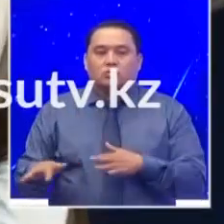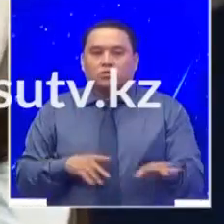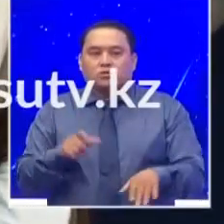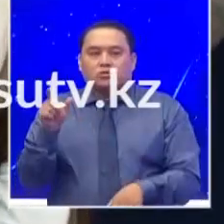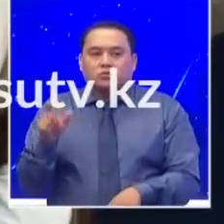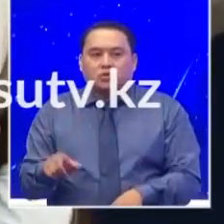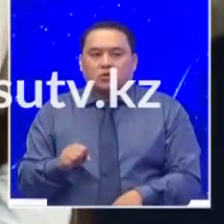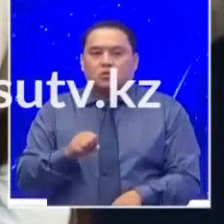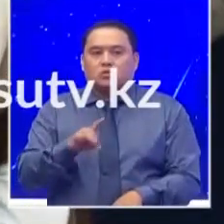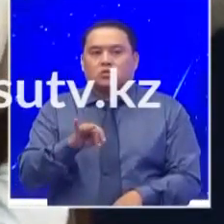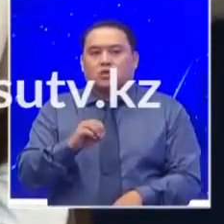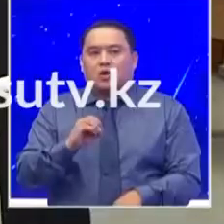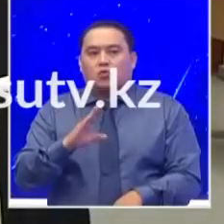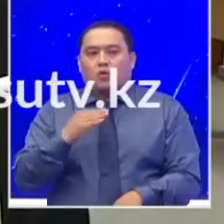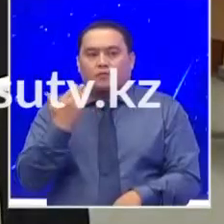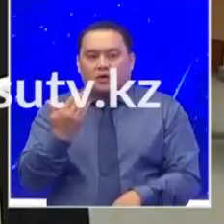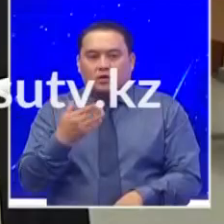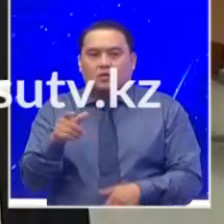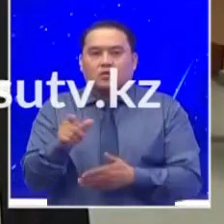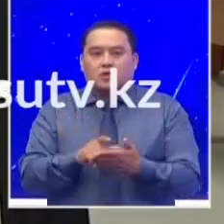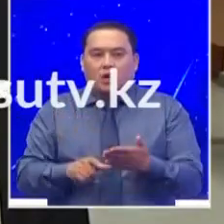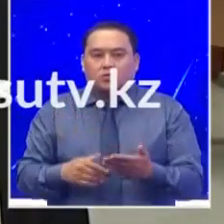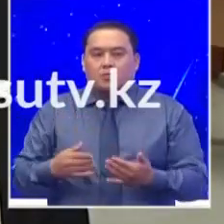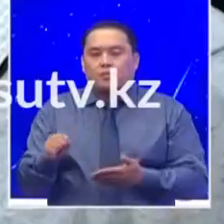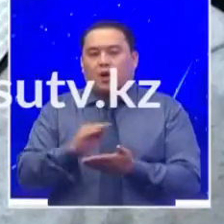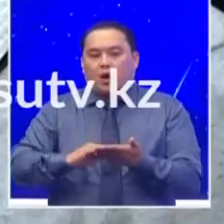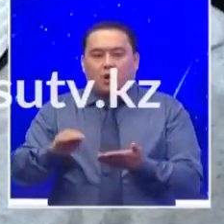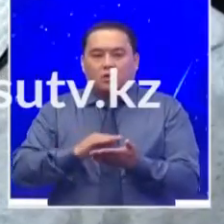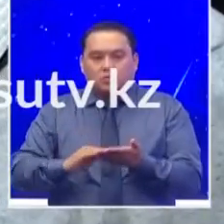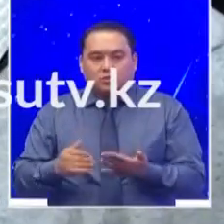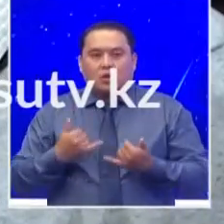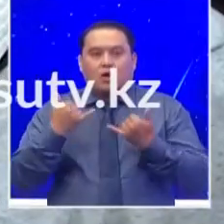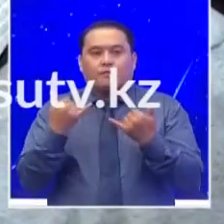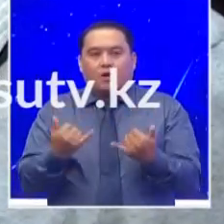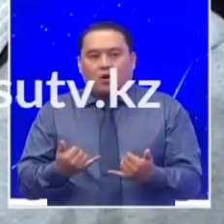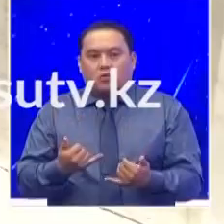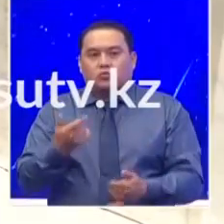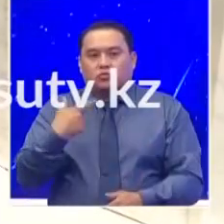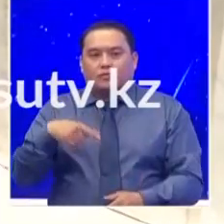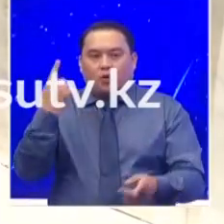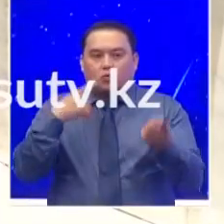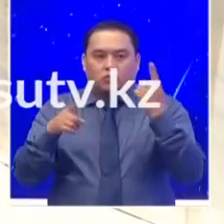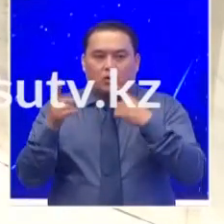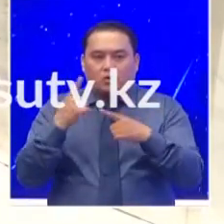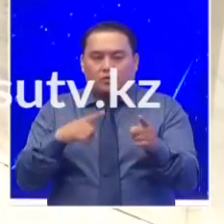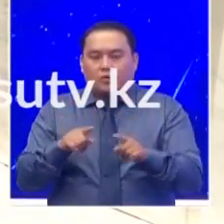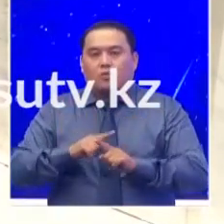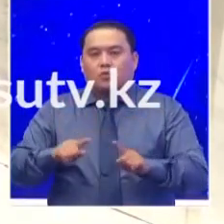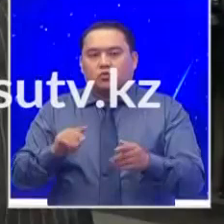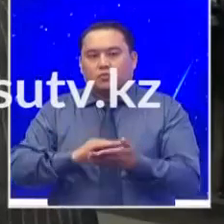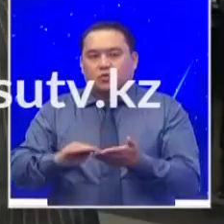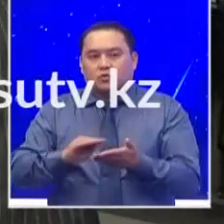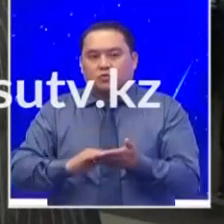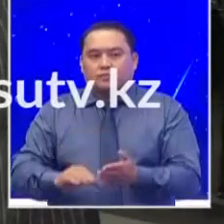деятельности алашардинца. Подготовили речь, некоторые написали орнал, стихотворение собственного сочинения про публициста.